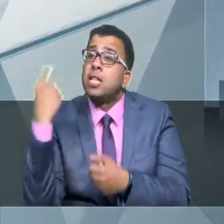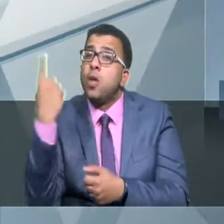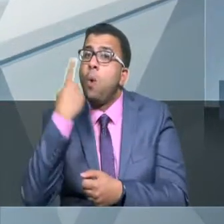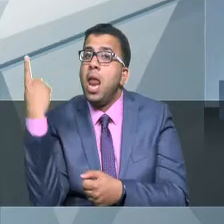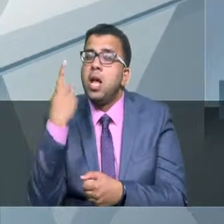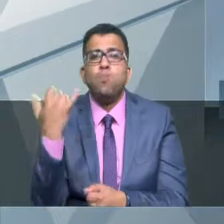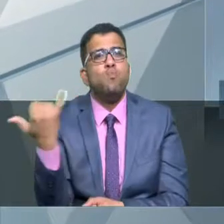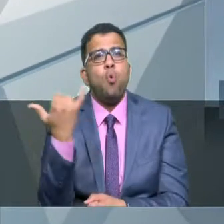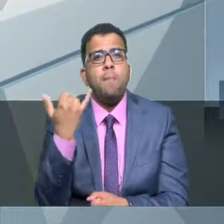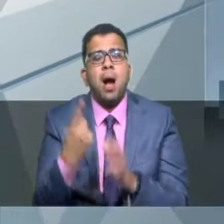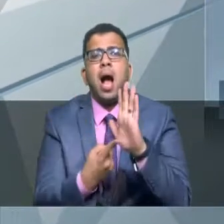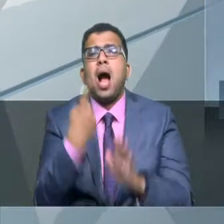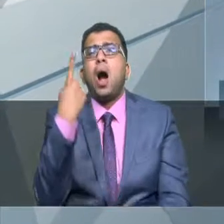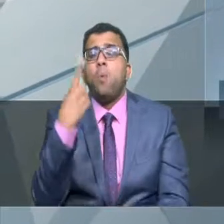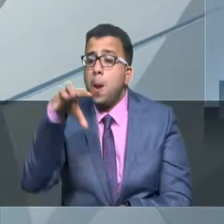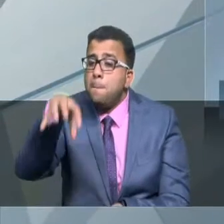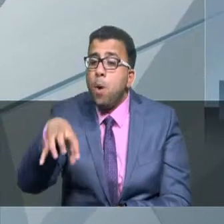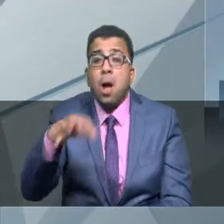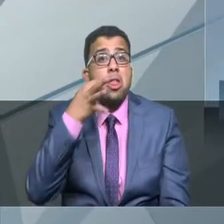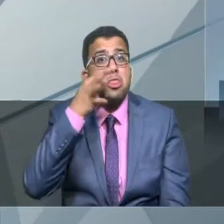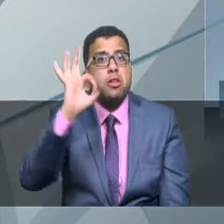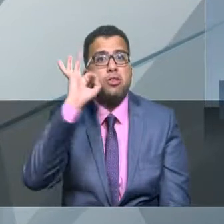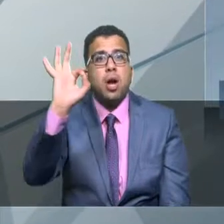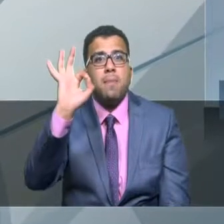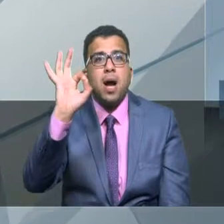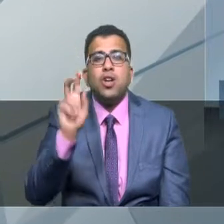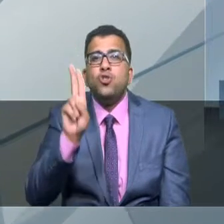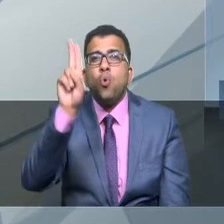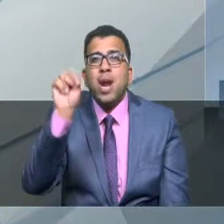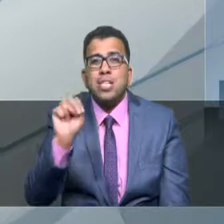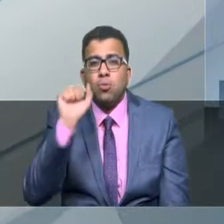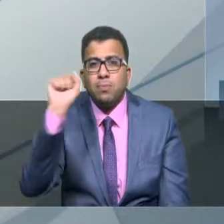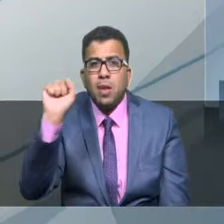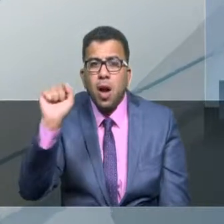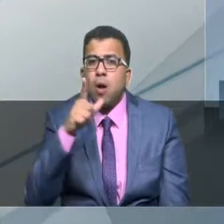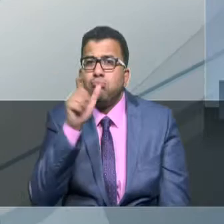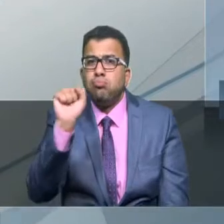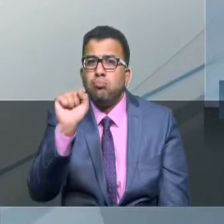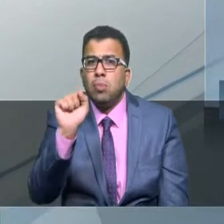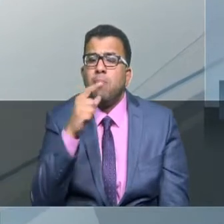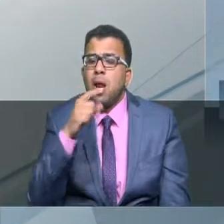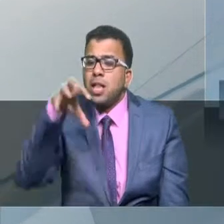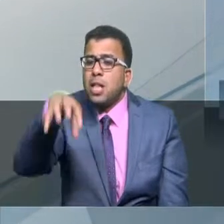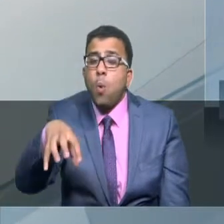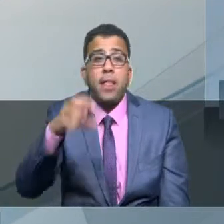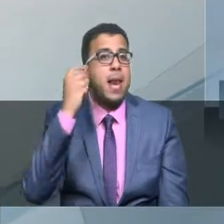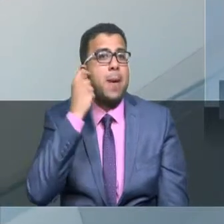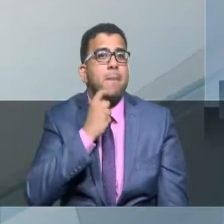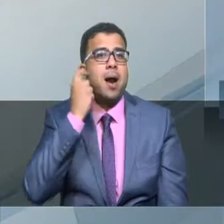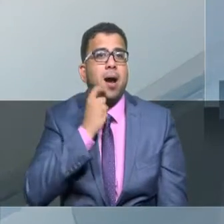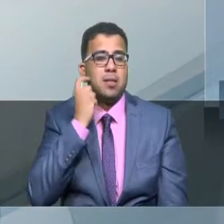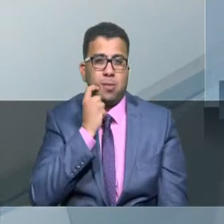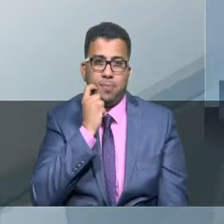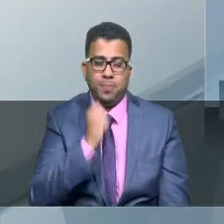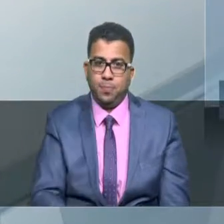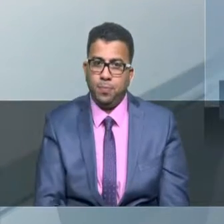أهمها هي أول موقع طبيعي لليونسكو في القائمة التمهيدية لدولة الإمارات.